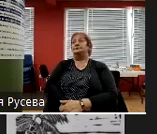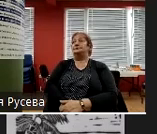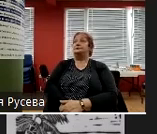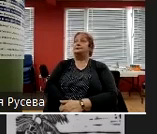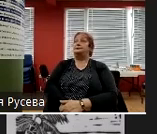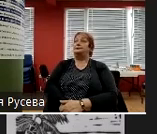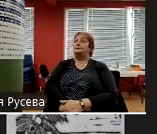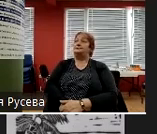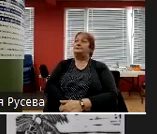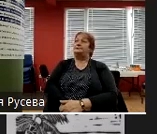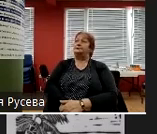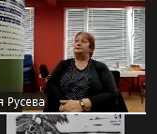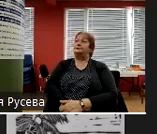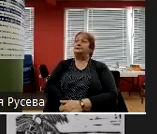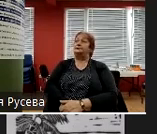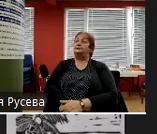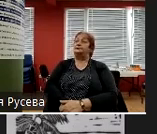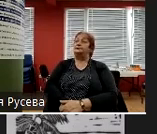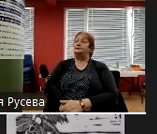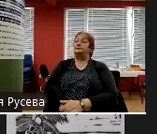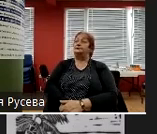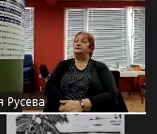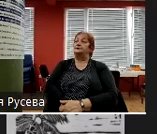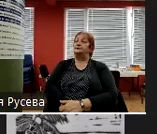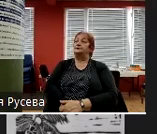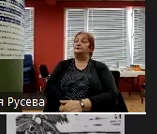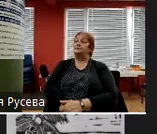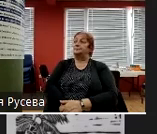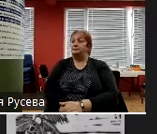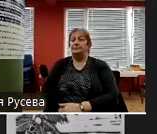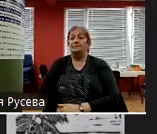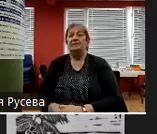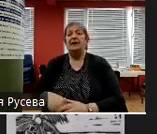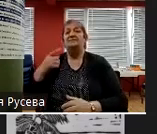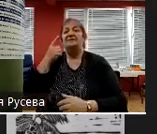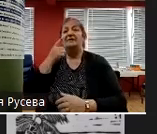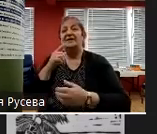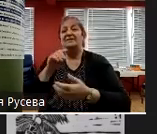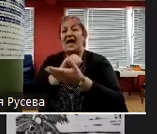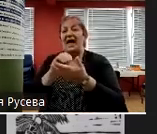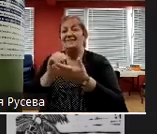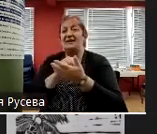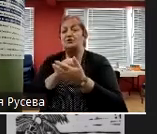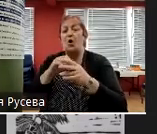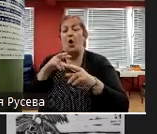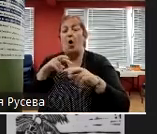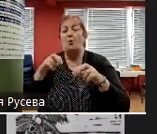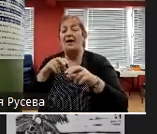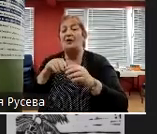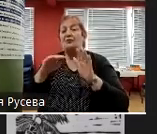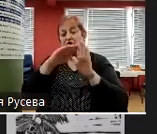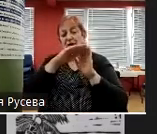heading 1, heading 2, 3, and so on. В една текстообработваща програма, като